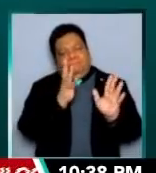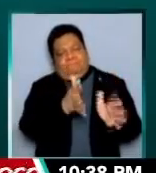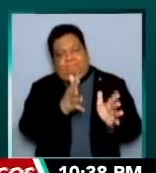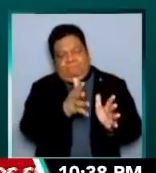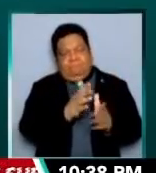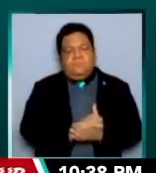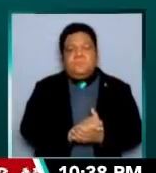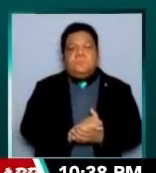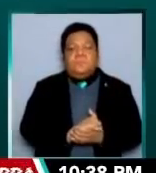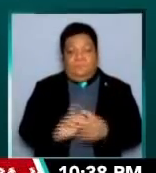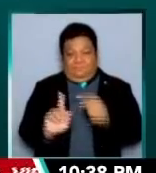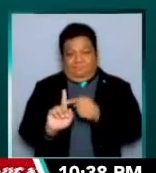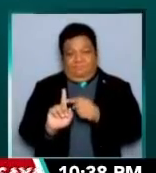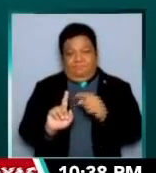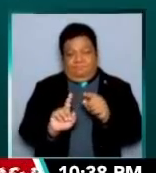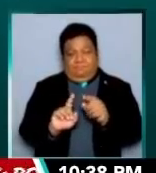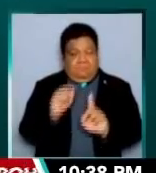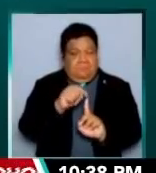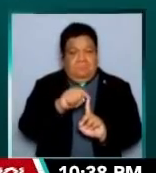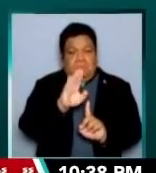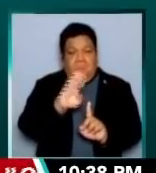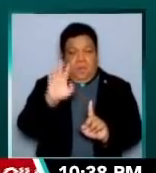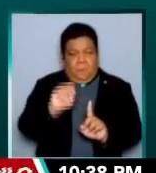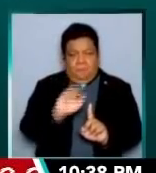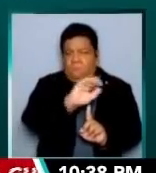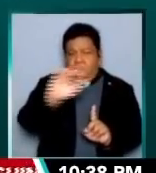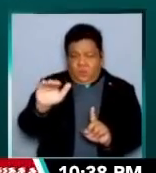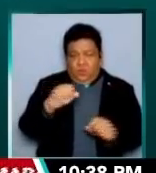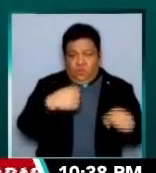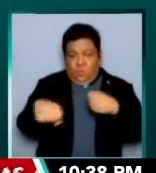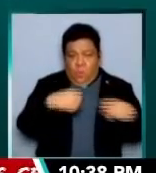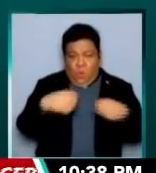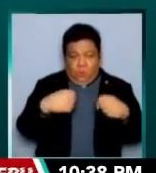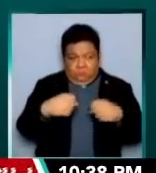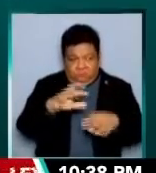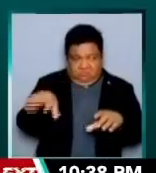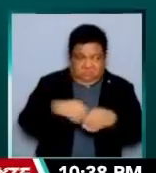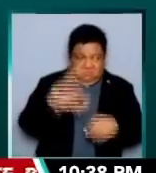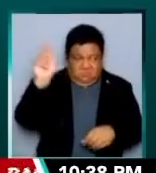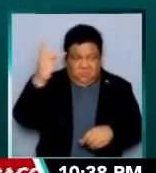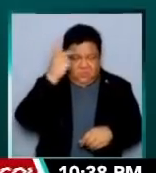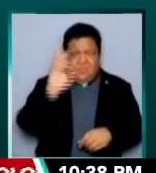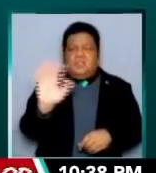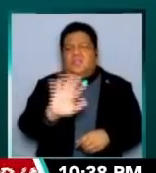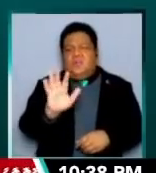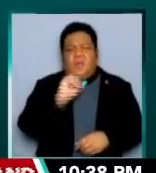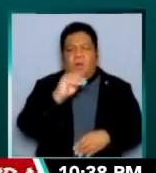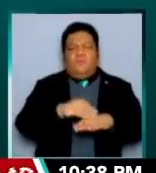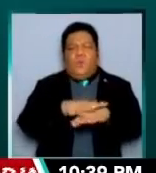naman si Marcos sa mga sports officials na huwag haluan ng politika ang kanilang hanay para di maapektuhan ang training ng mga